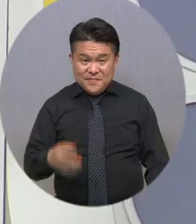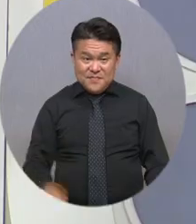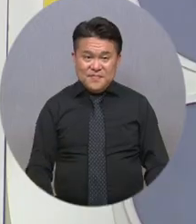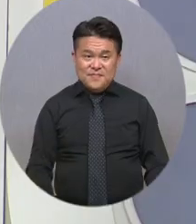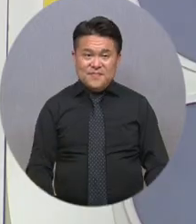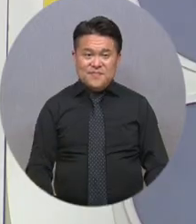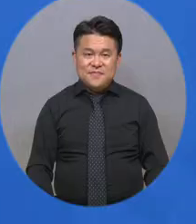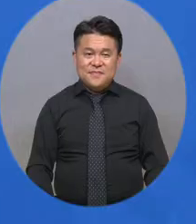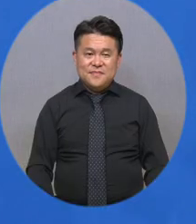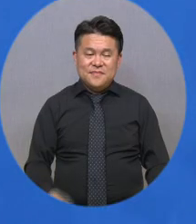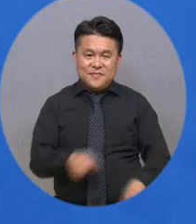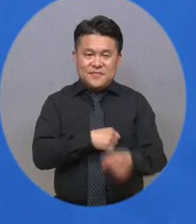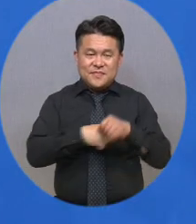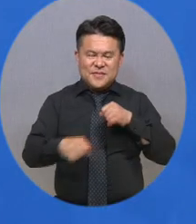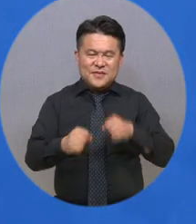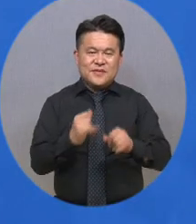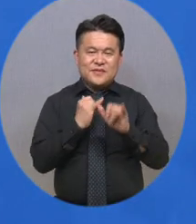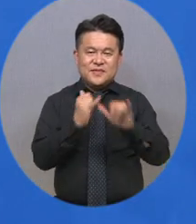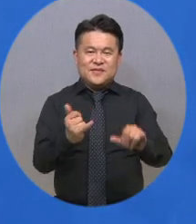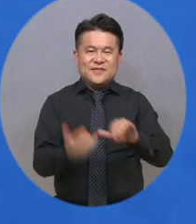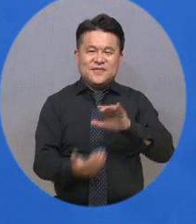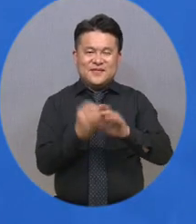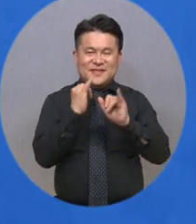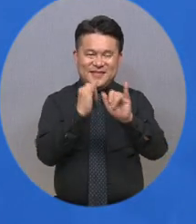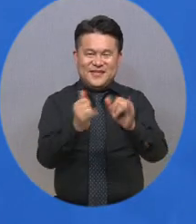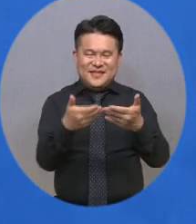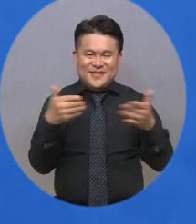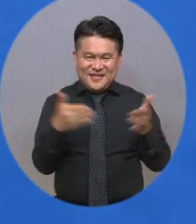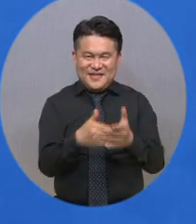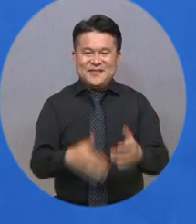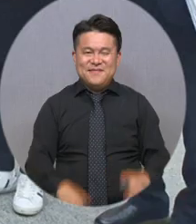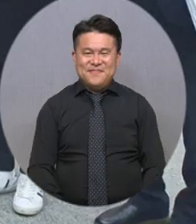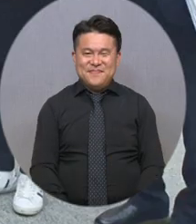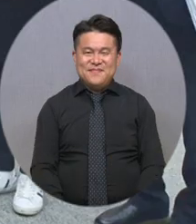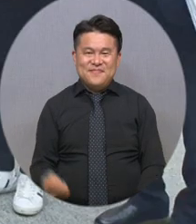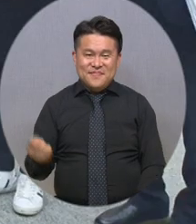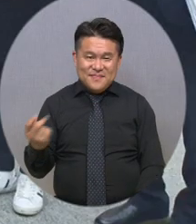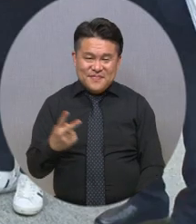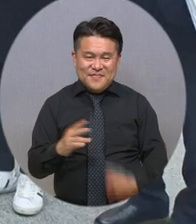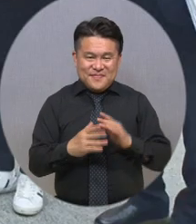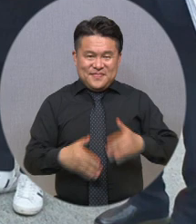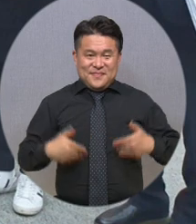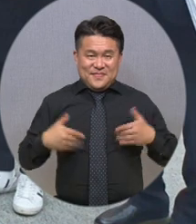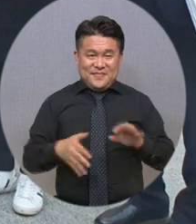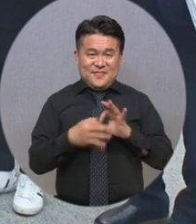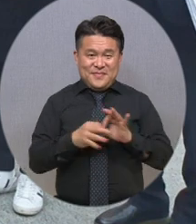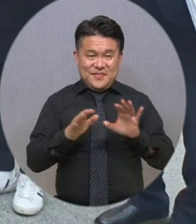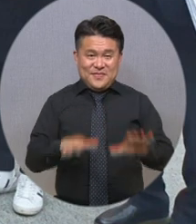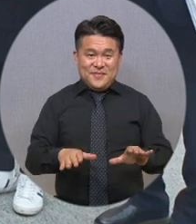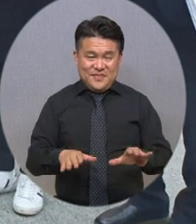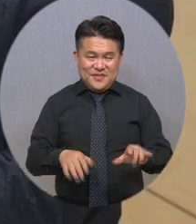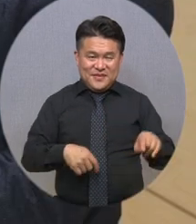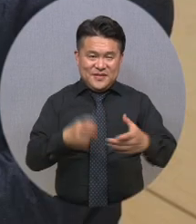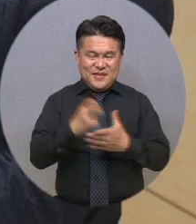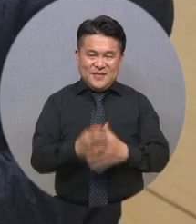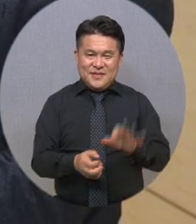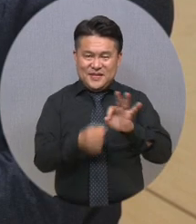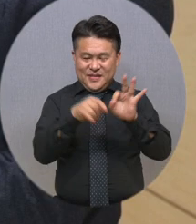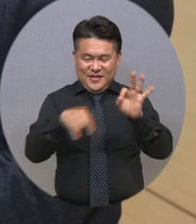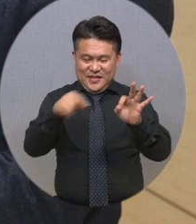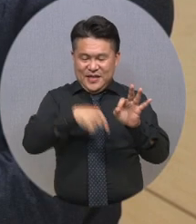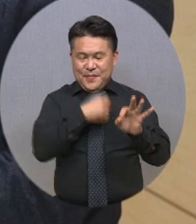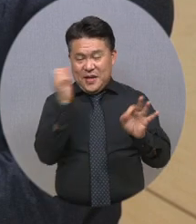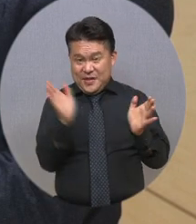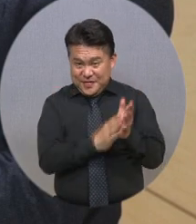업무적으로는 적극 행정 최우수상. 이야. 그다음에 뭐 전남을 빛낸 올해의 시책 탑10에 또 선정이